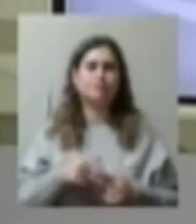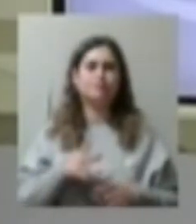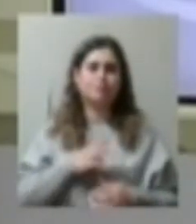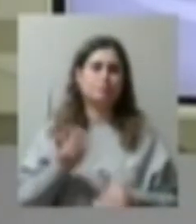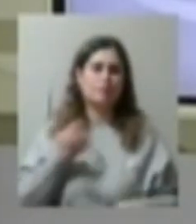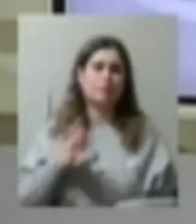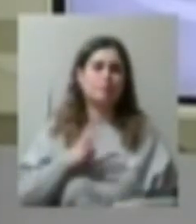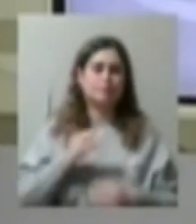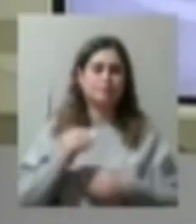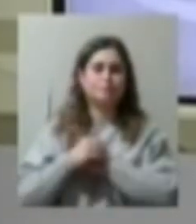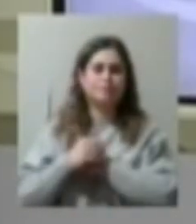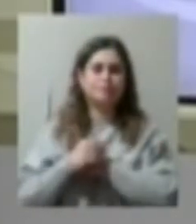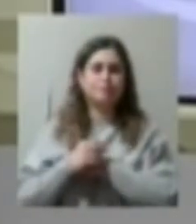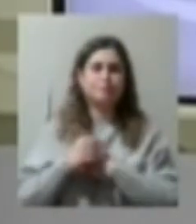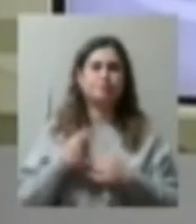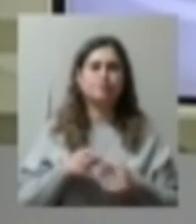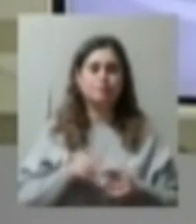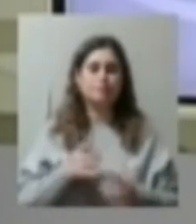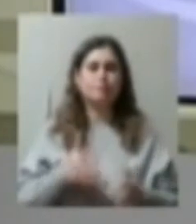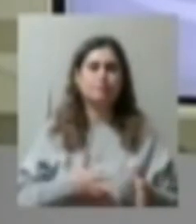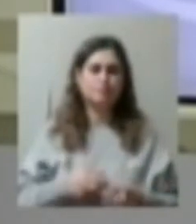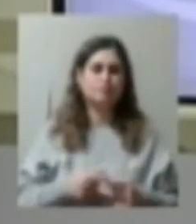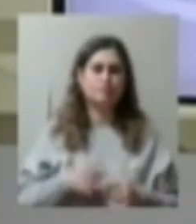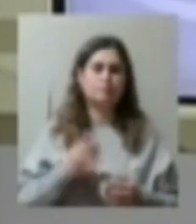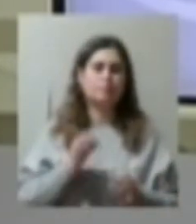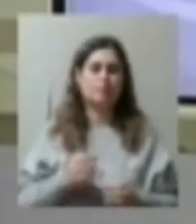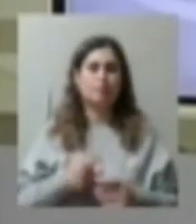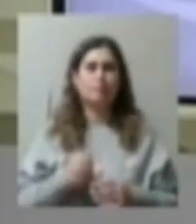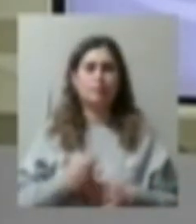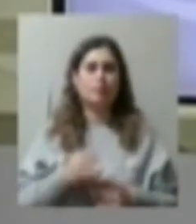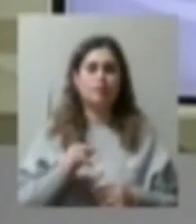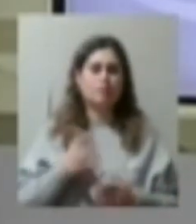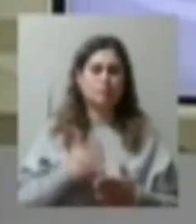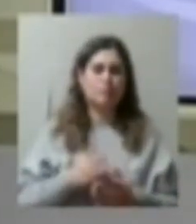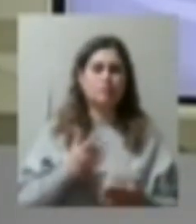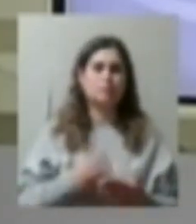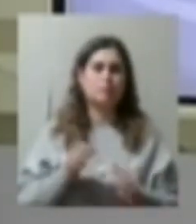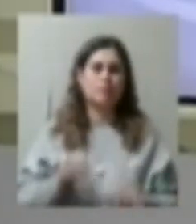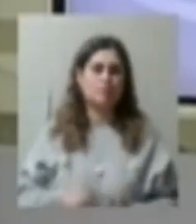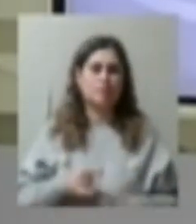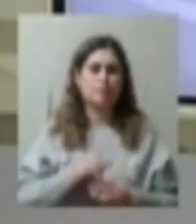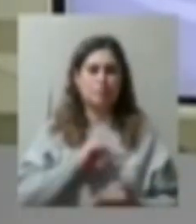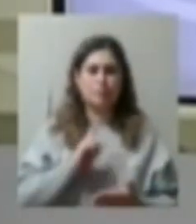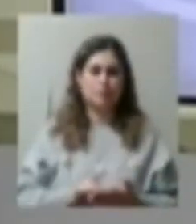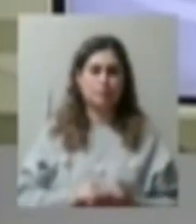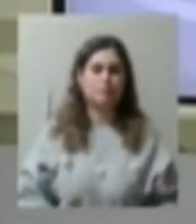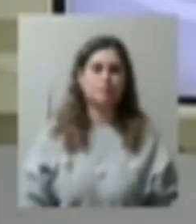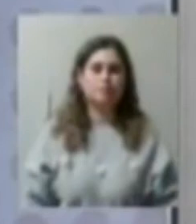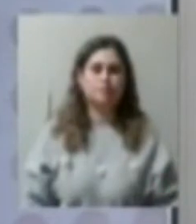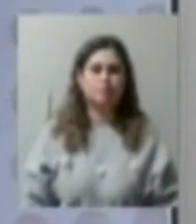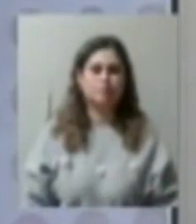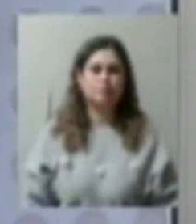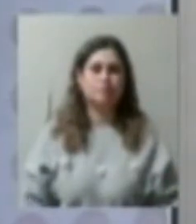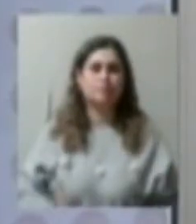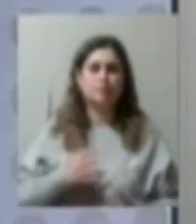залишається. Тобто велосипедист повноправний учасник дорожнього руху і має як свої права, так і свої обов'язки відповідно. Які